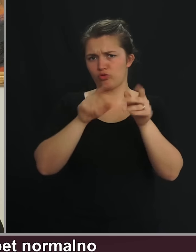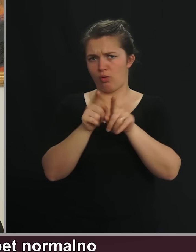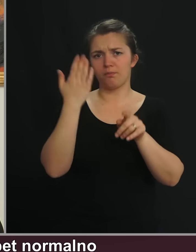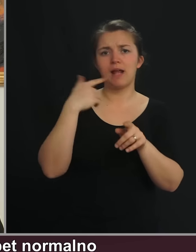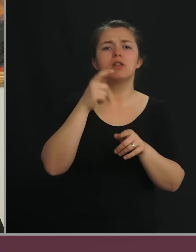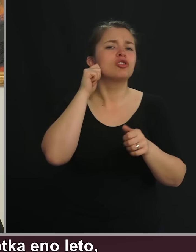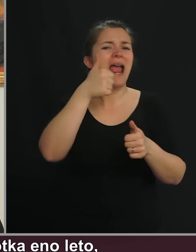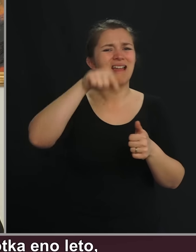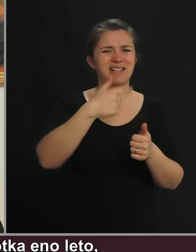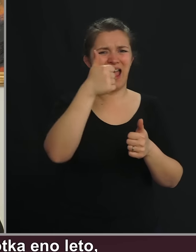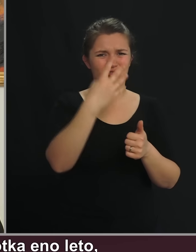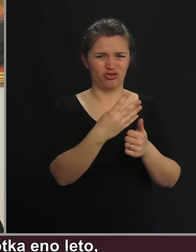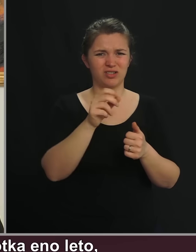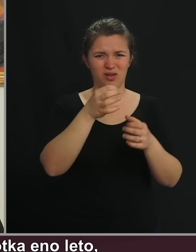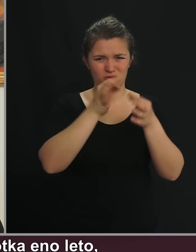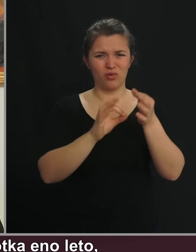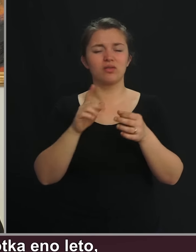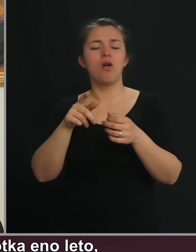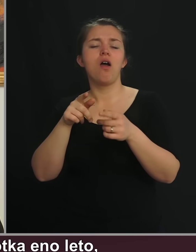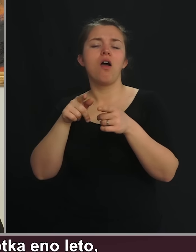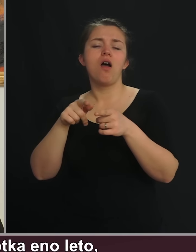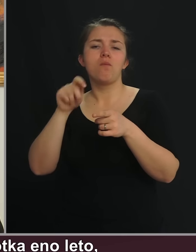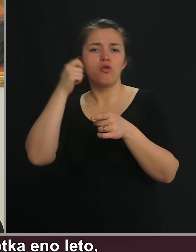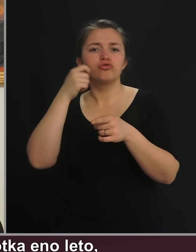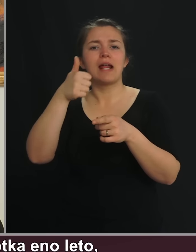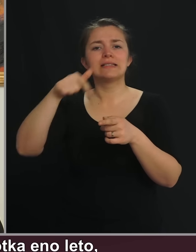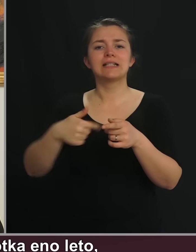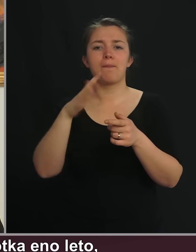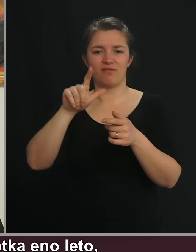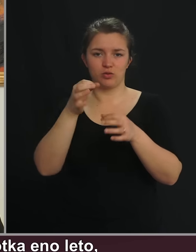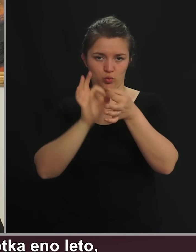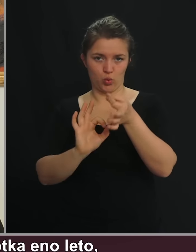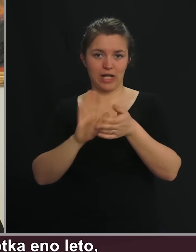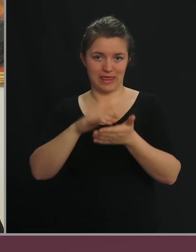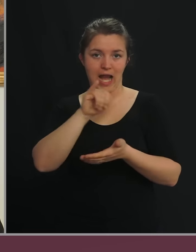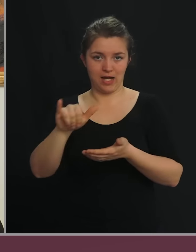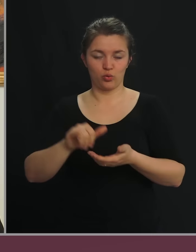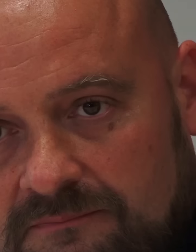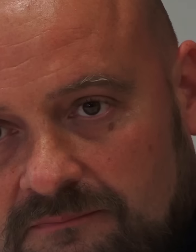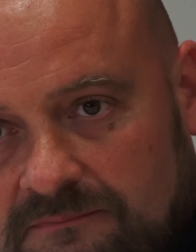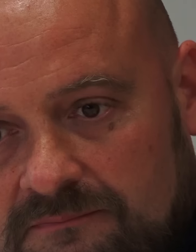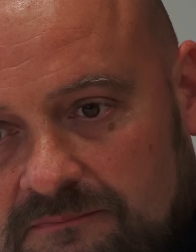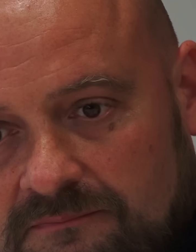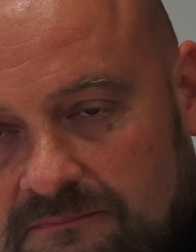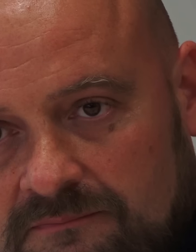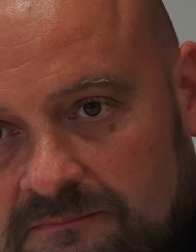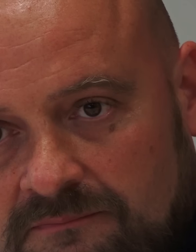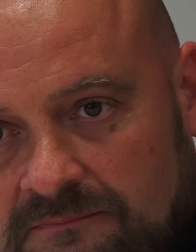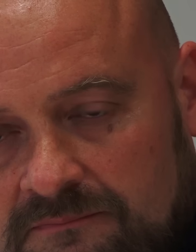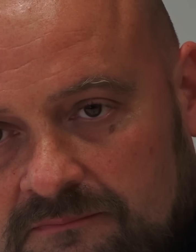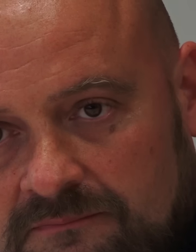procentom, kakršen se je prej, recimo pri ženskah 1,41% ena leta, pri moških 1,25%.